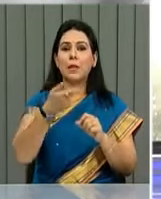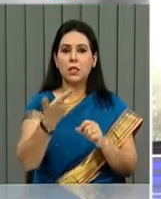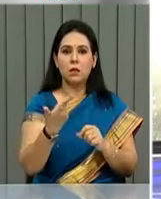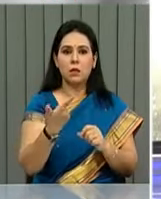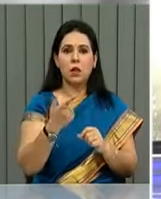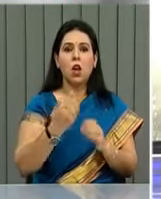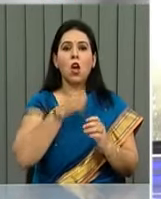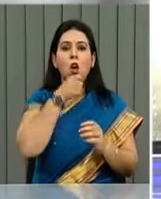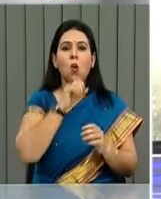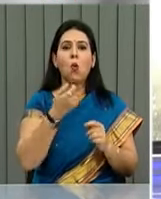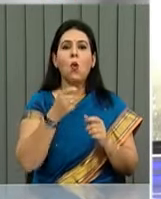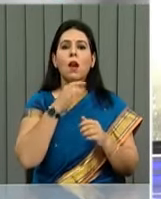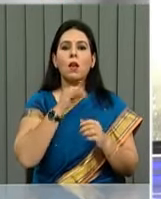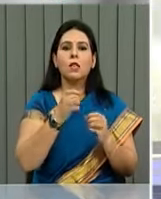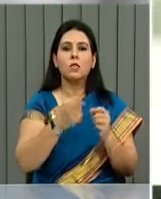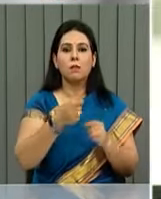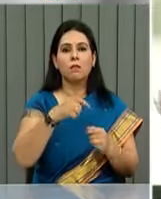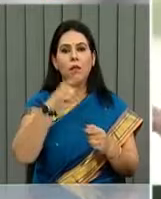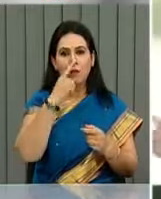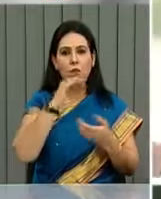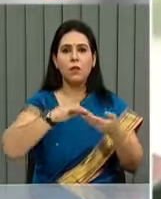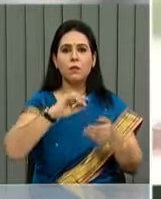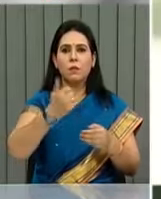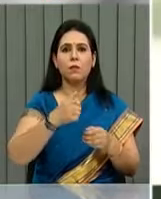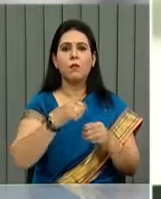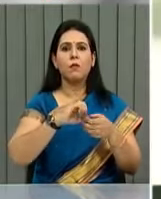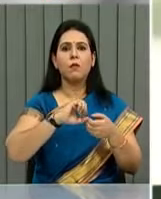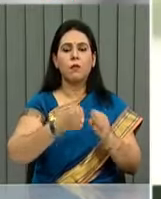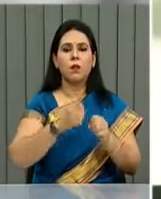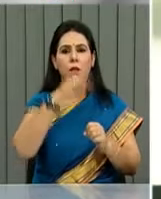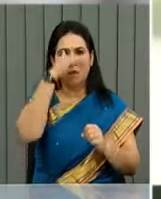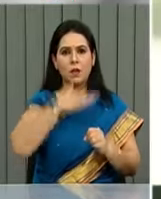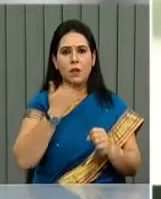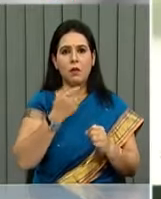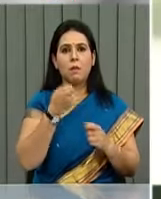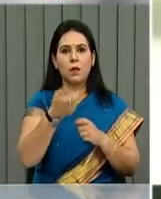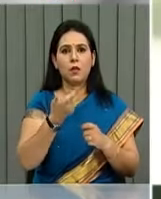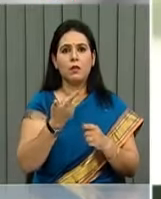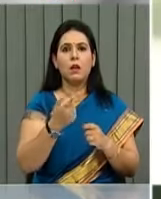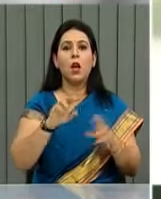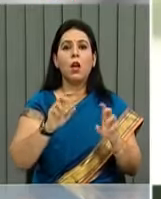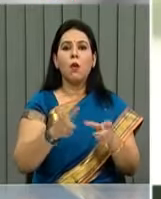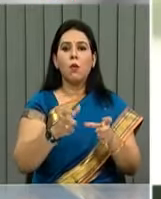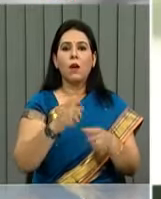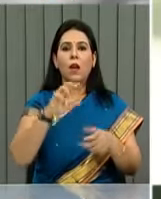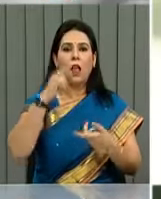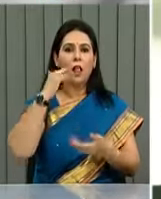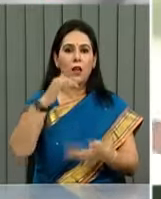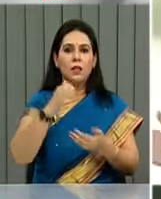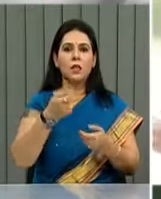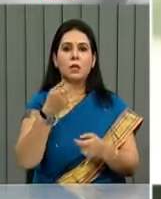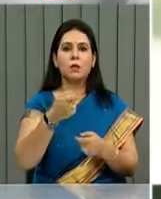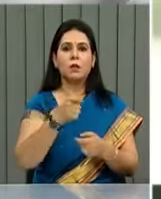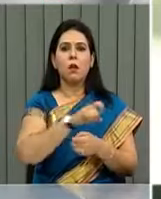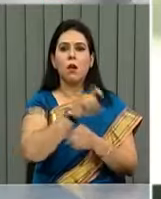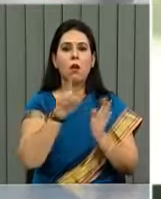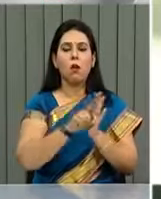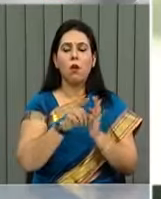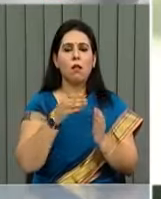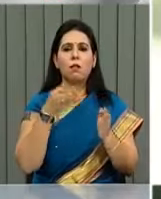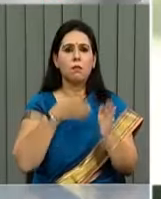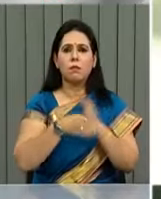कुछ को ओल्ड एज पेंशन, विडो पेंशन, कुकिंग गैस सब्सिडी या किसी प्रकार की सब्सिडीज मिलती हैं, अभी सारी इसमें नहीं जा